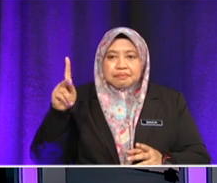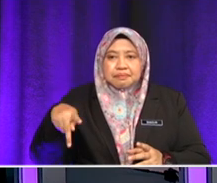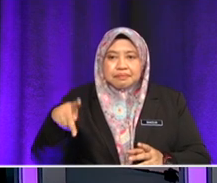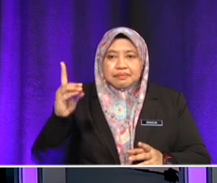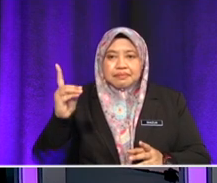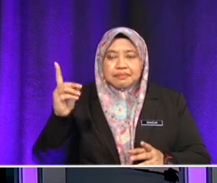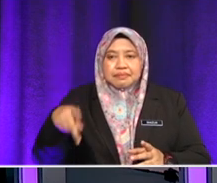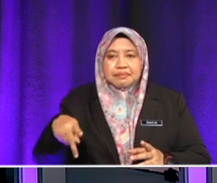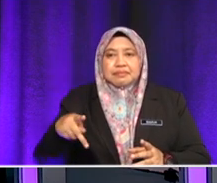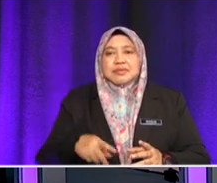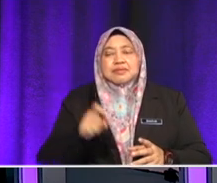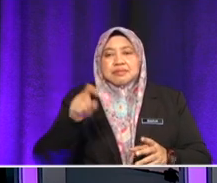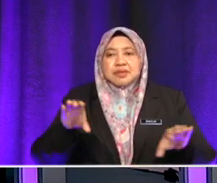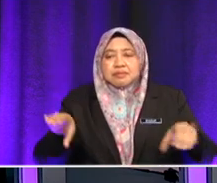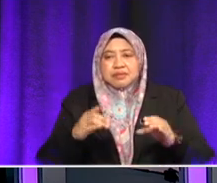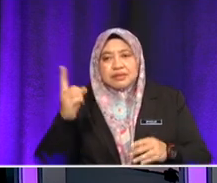dengan bersahaja